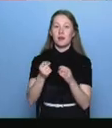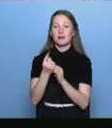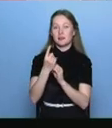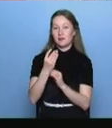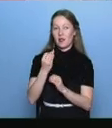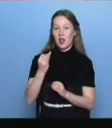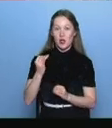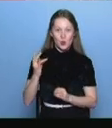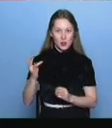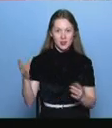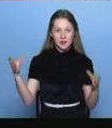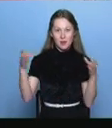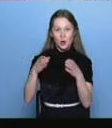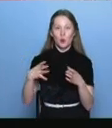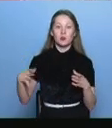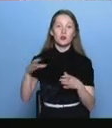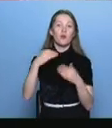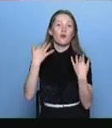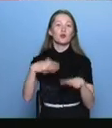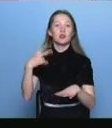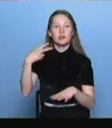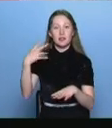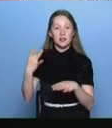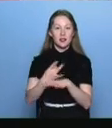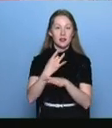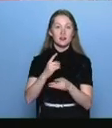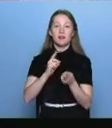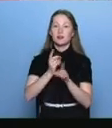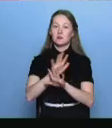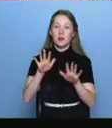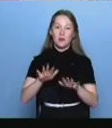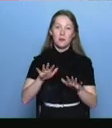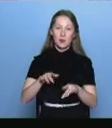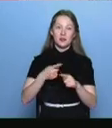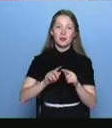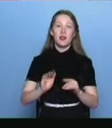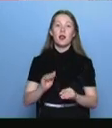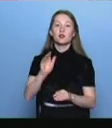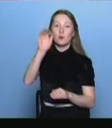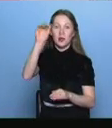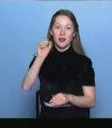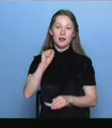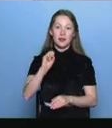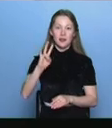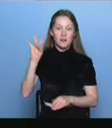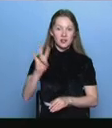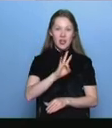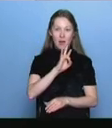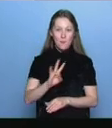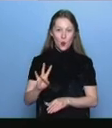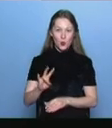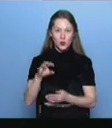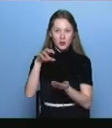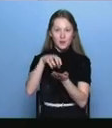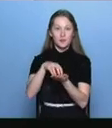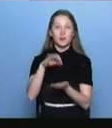все вместе уже в 20-й раз. Место неизменное – на ступенях кафедрального Александра Невского собора. И когда ты слышишь, как